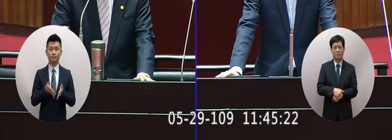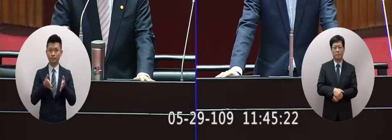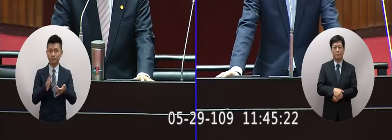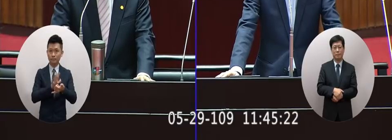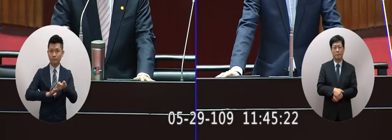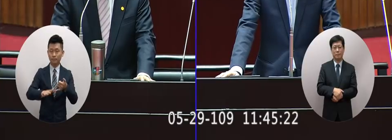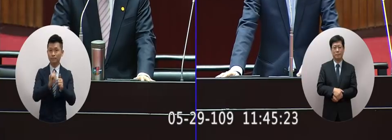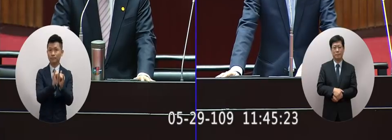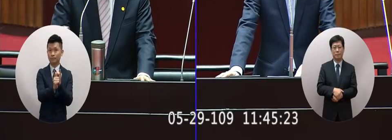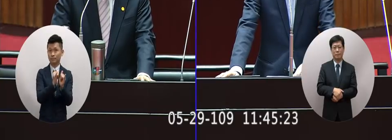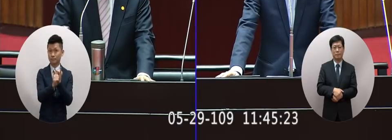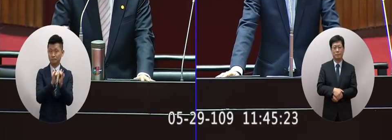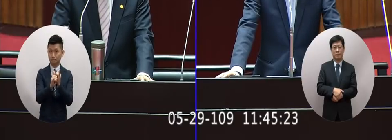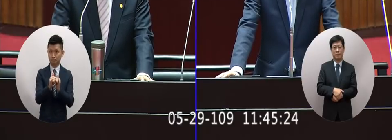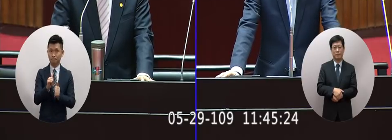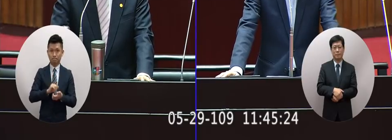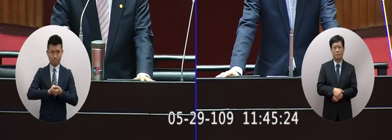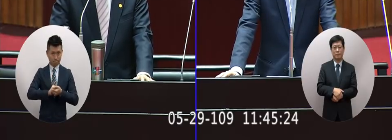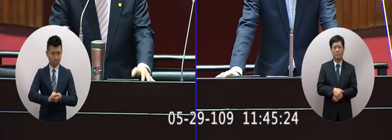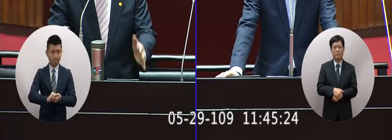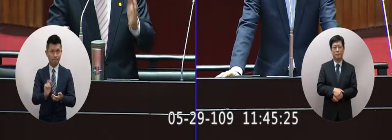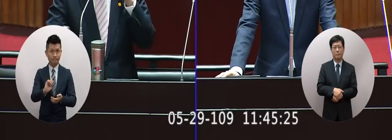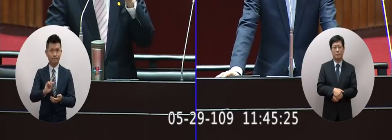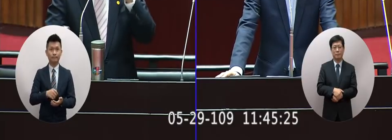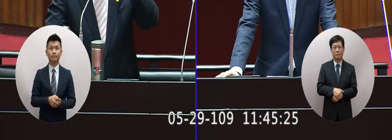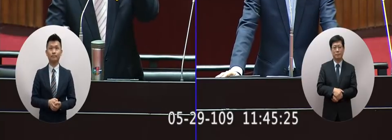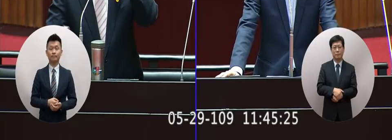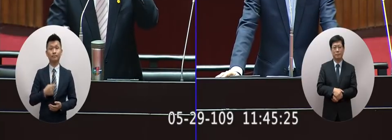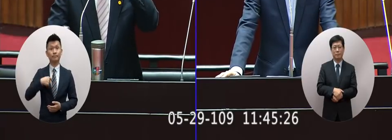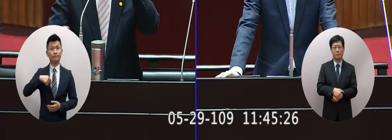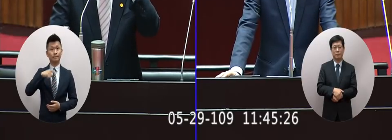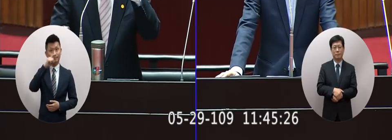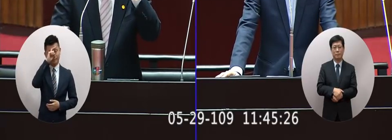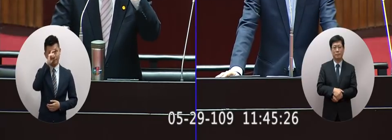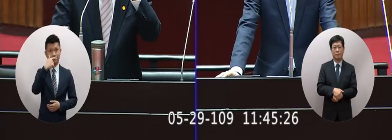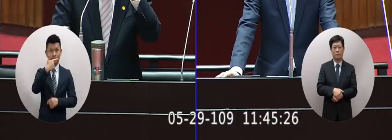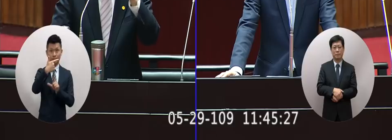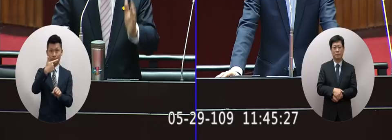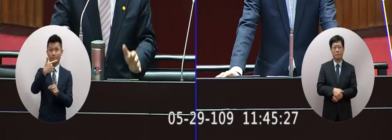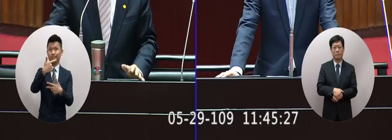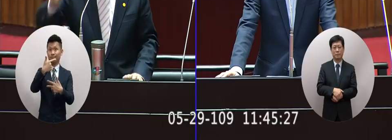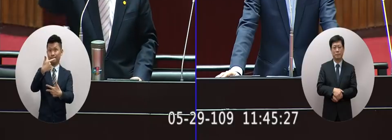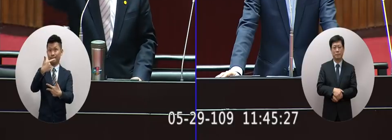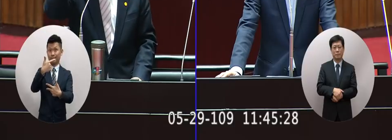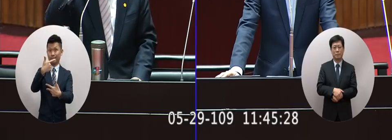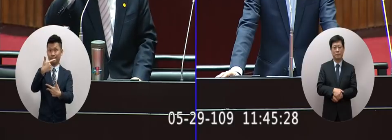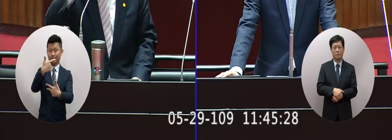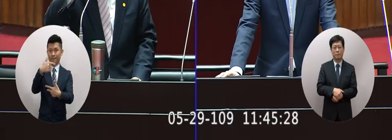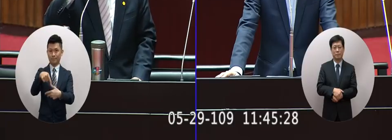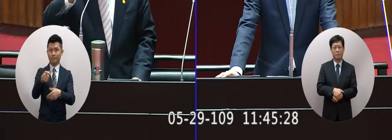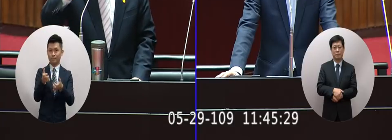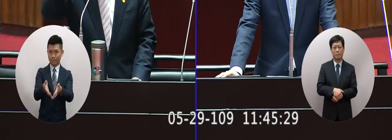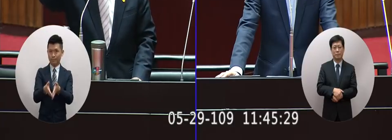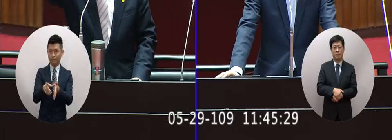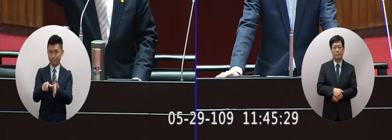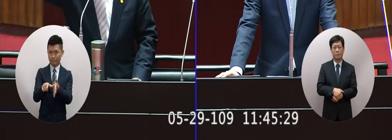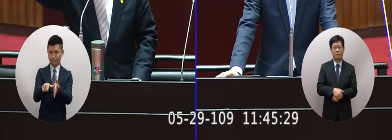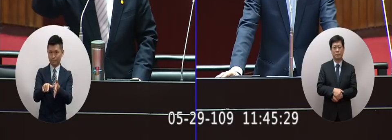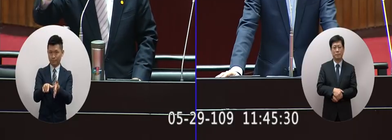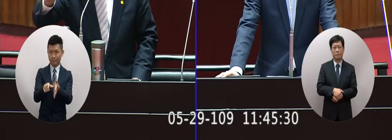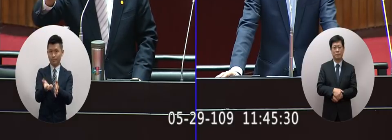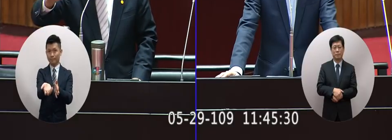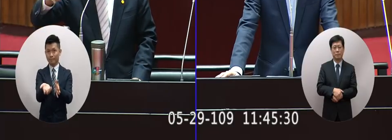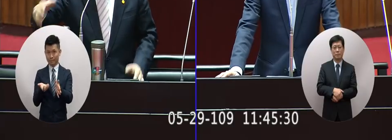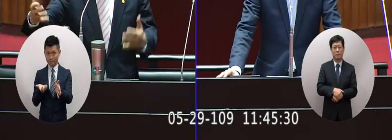国同胞所承诺的就是，我们希望6月7号是一个关键期，因为在这